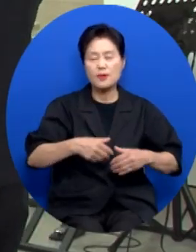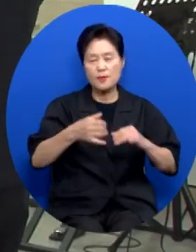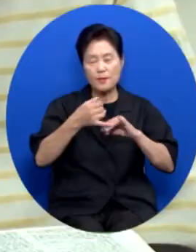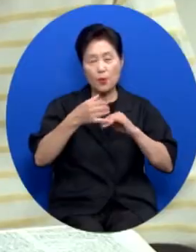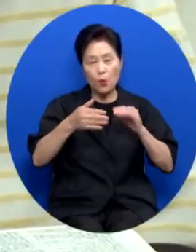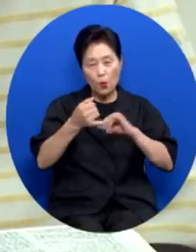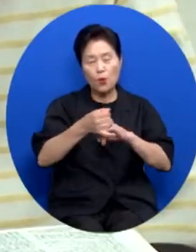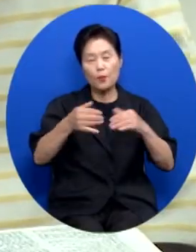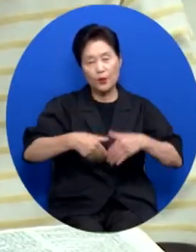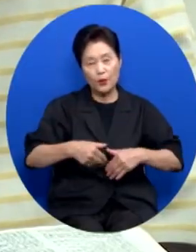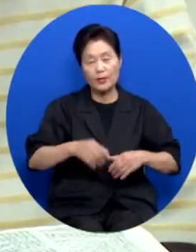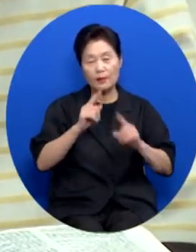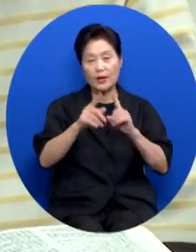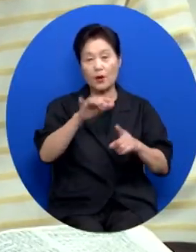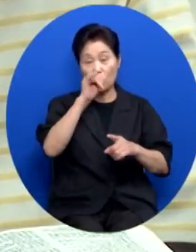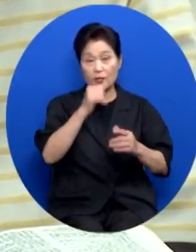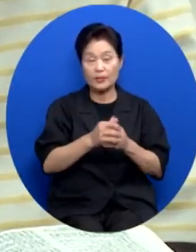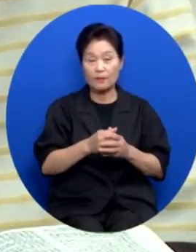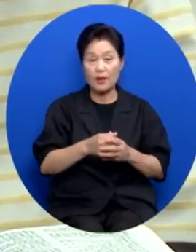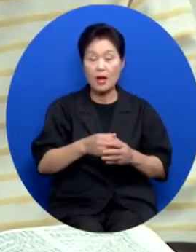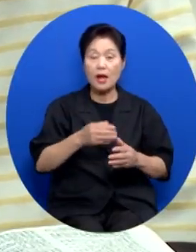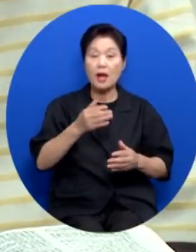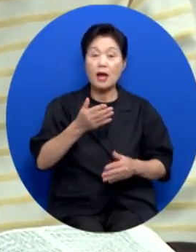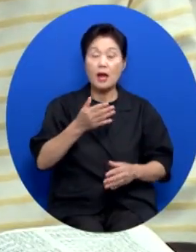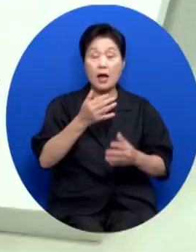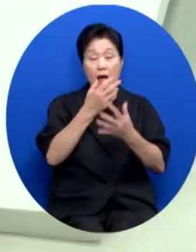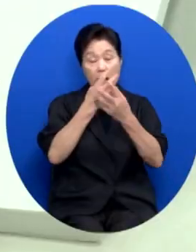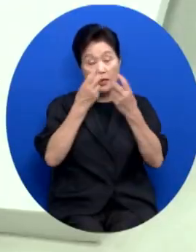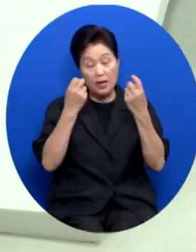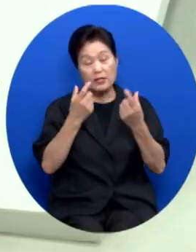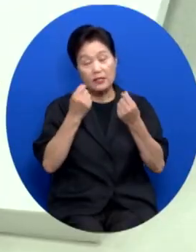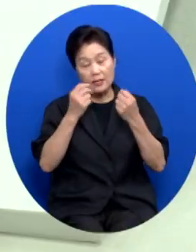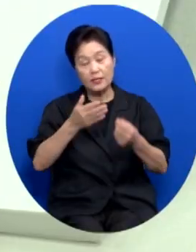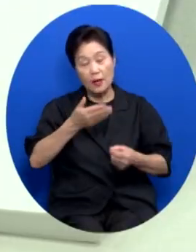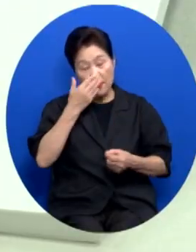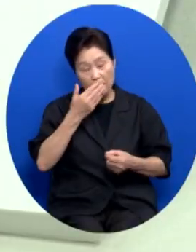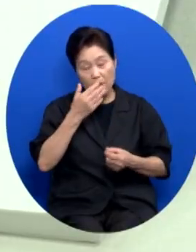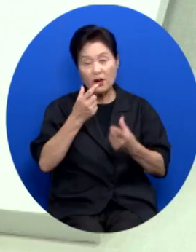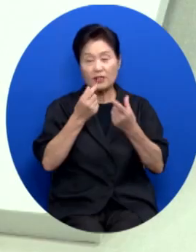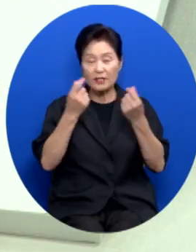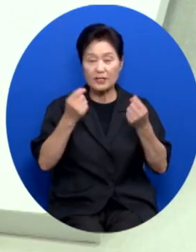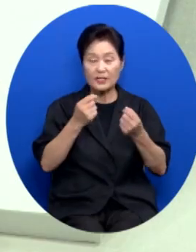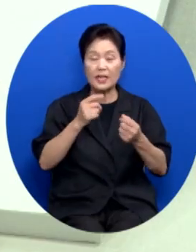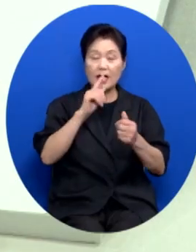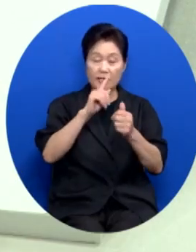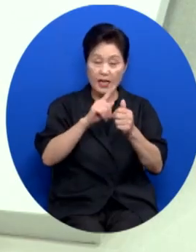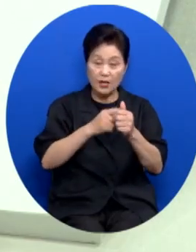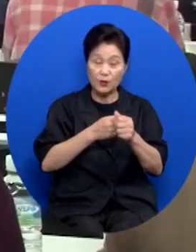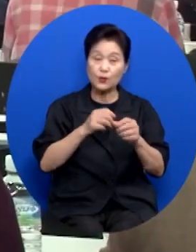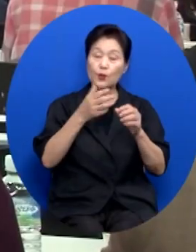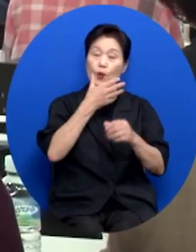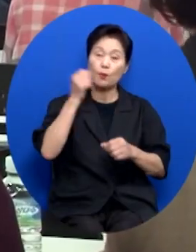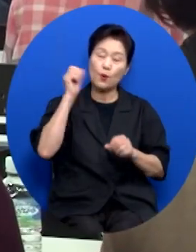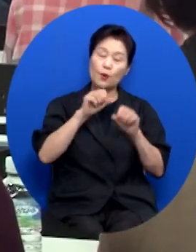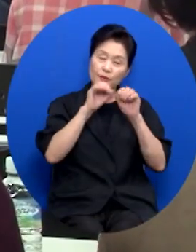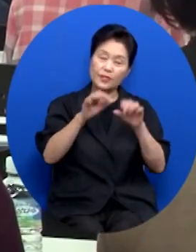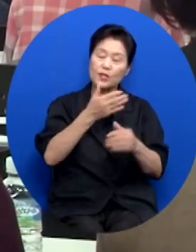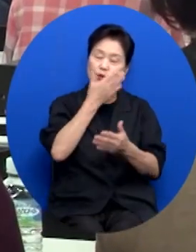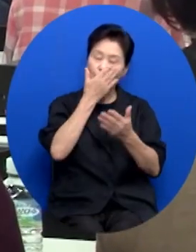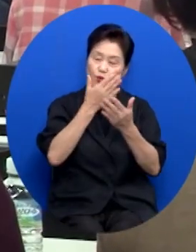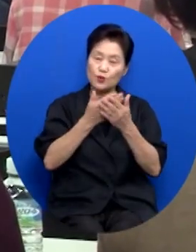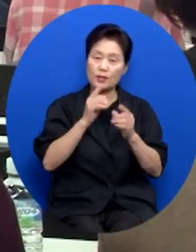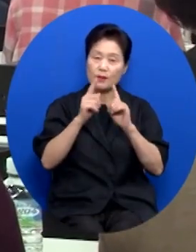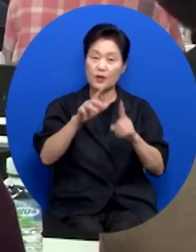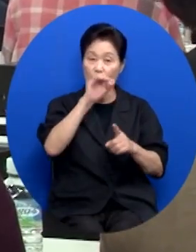속에서 숨쉬듯이, 밥 먹듯이, 자는 듯이 자연스럽게 복음을 전하는 것이 중요하다고 강조했습니다. 푸른숲